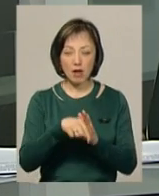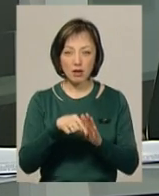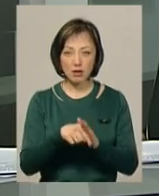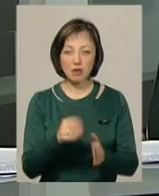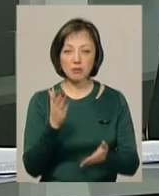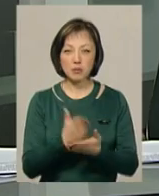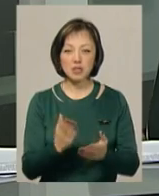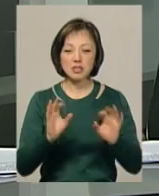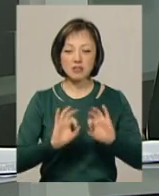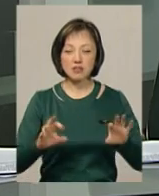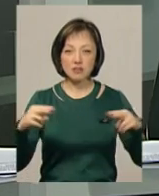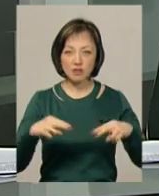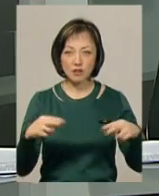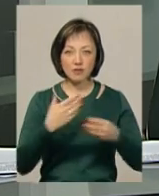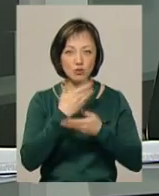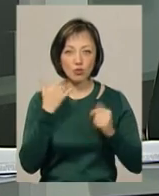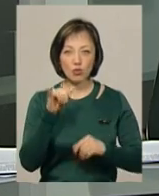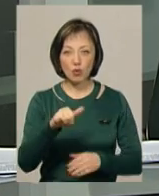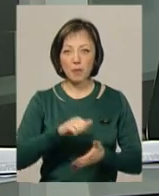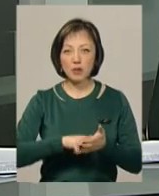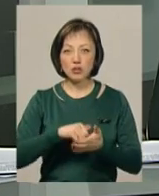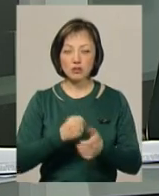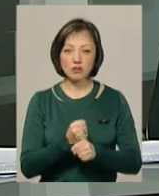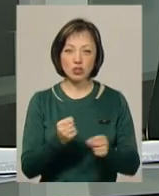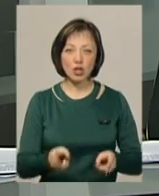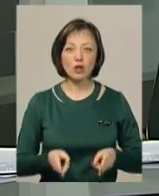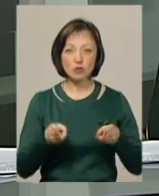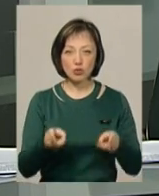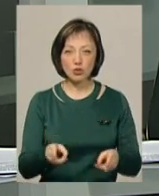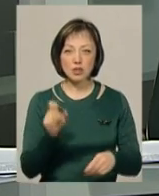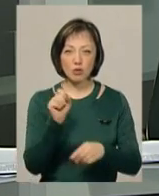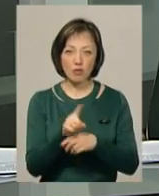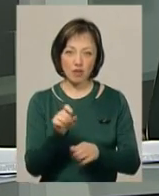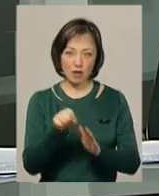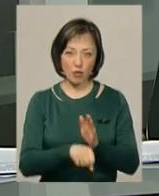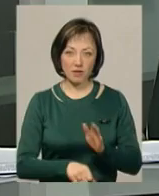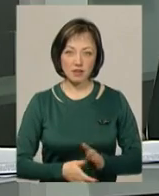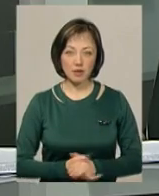ув'язненого, містяться свідчення відсутності у нього мотиву для вчинення злочину – замовлення вбивства.